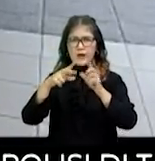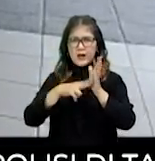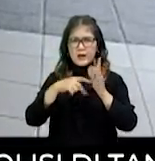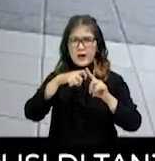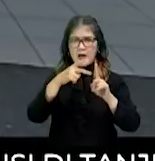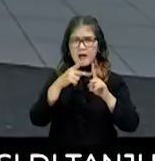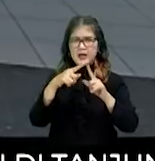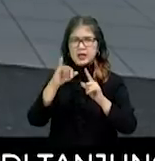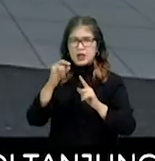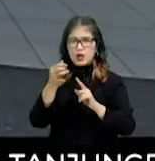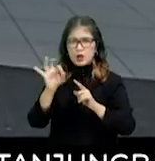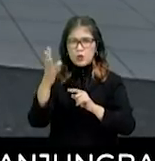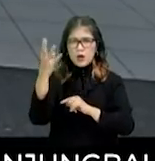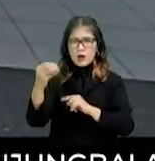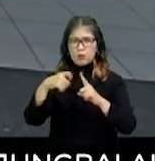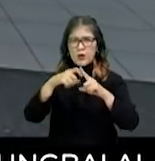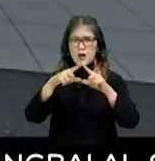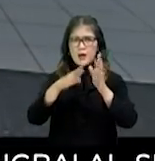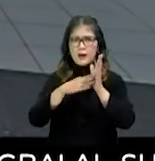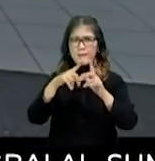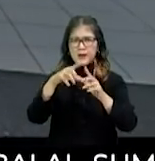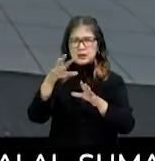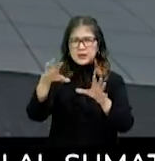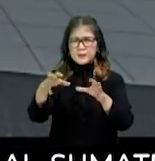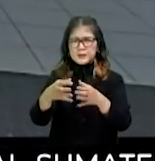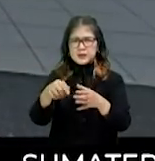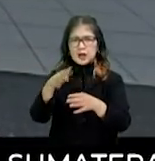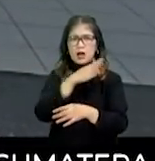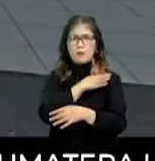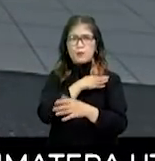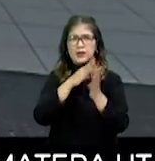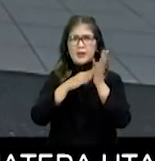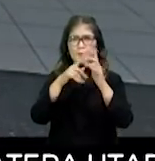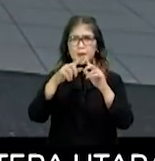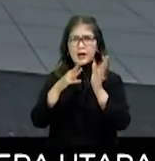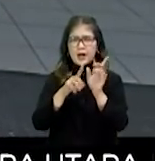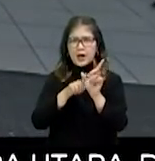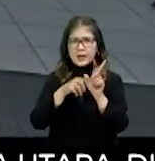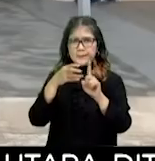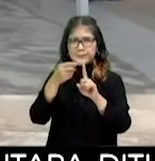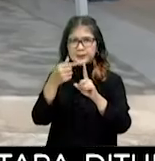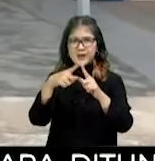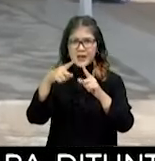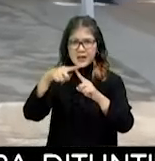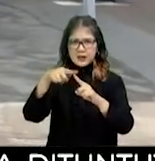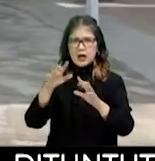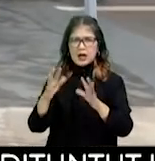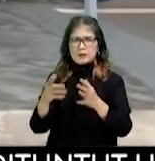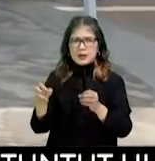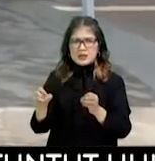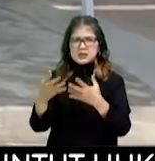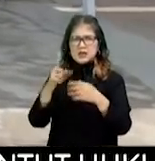Kairo dan Kampung Kramat distrik Alfa Timur kabupaten maybrat dan akibat Kejadian ini satu anggota TNI